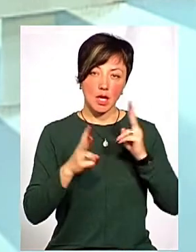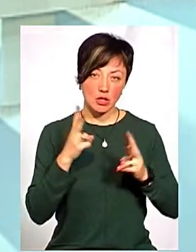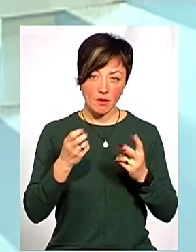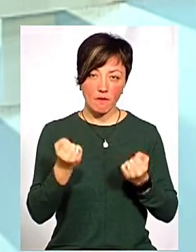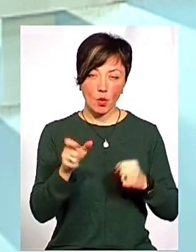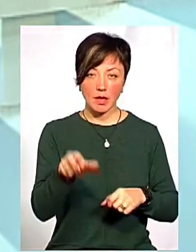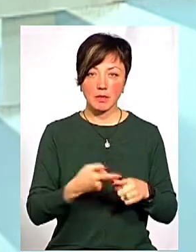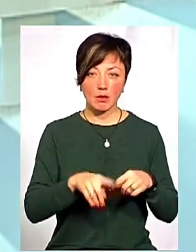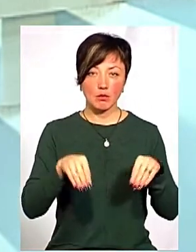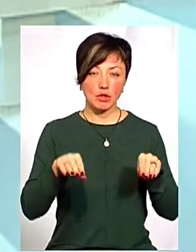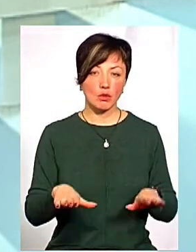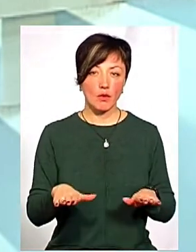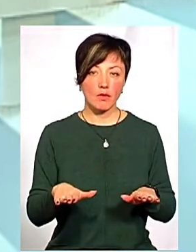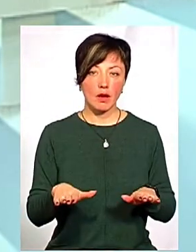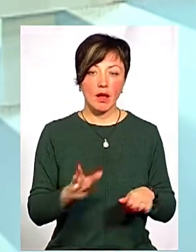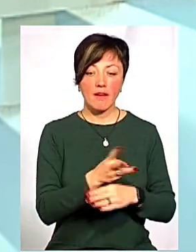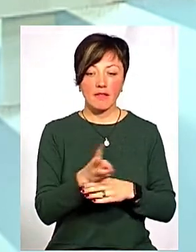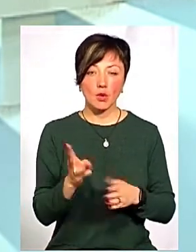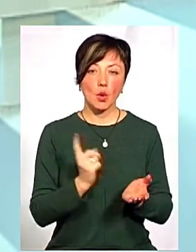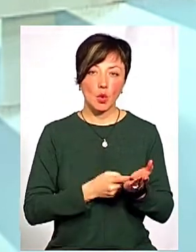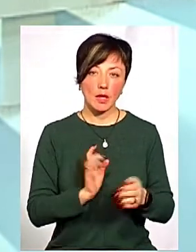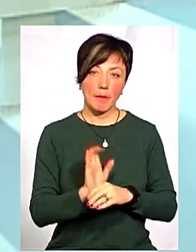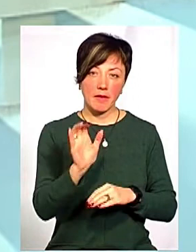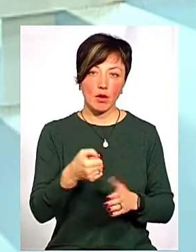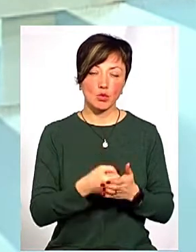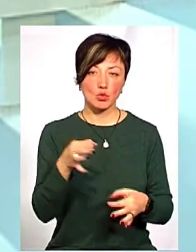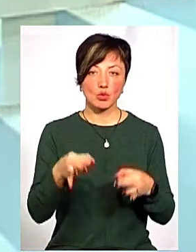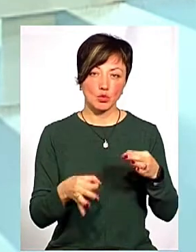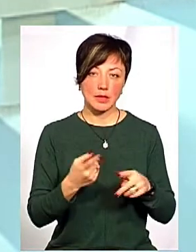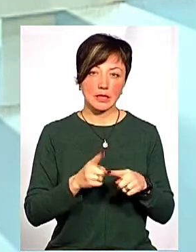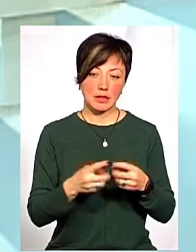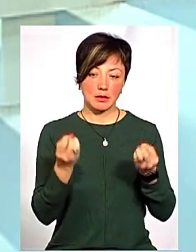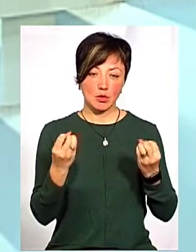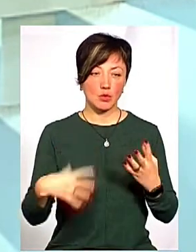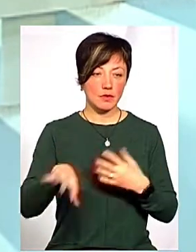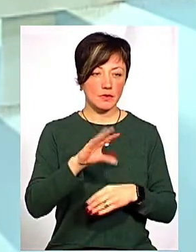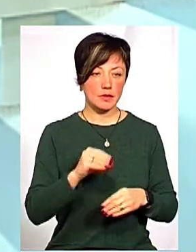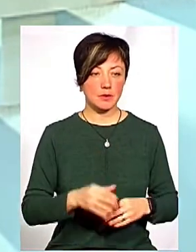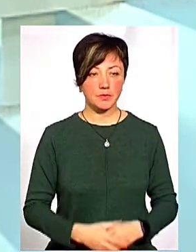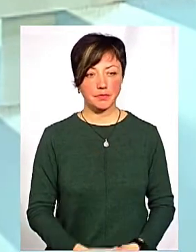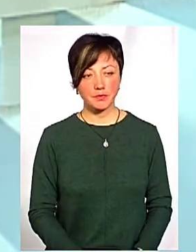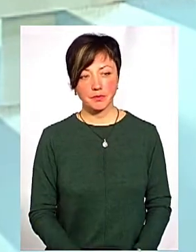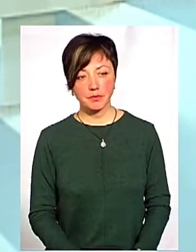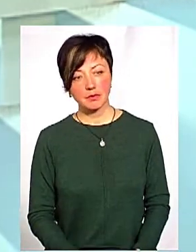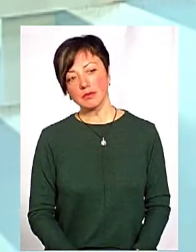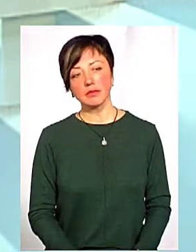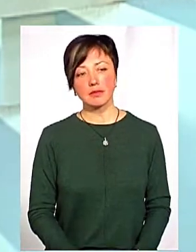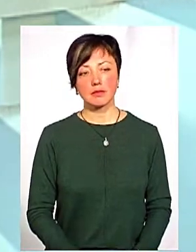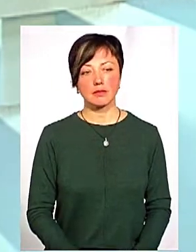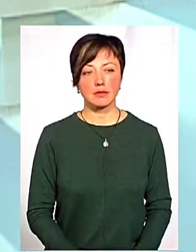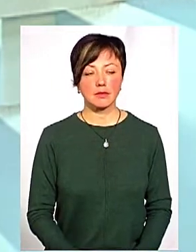водіями даних постанов. Відеодоказ також направляється до суду, тобто, ну, це спростовує усі будь-які там до